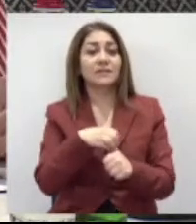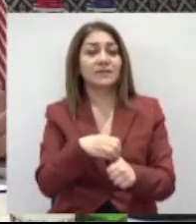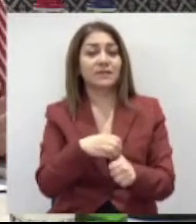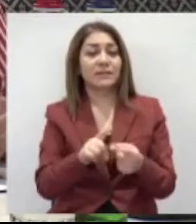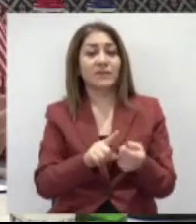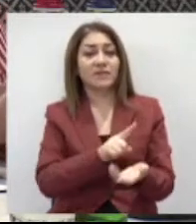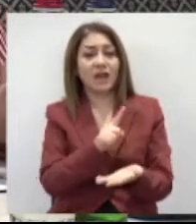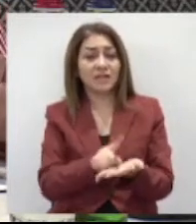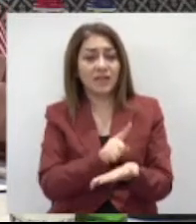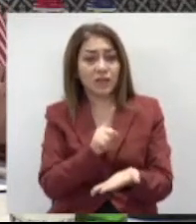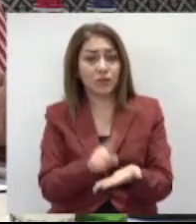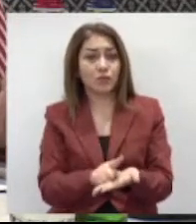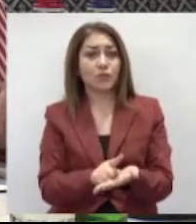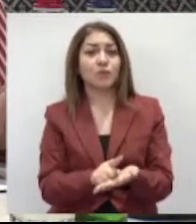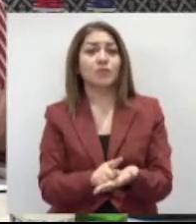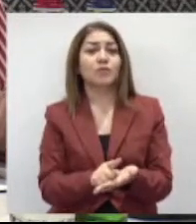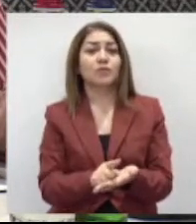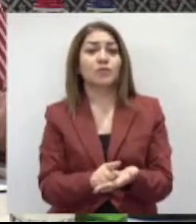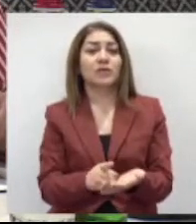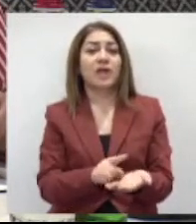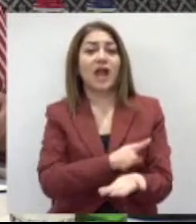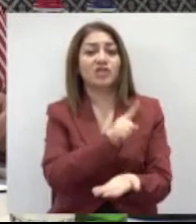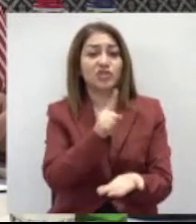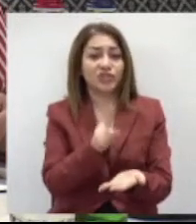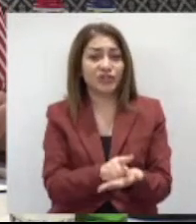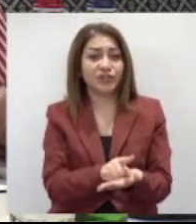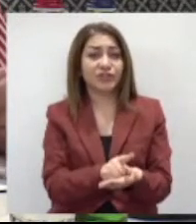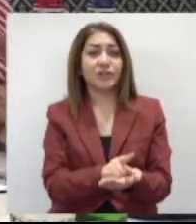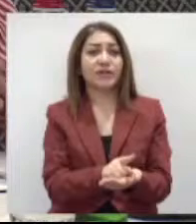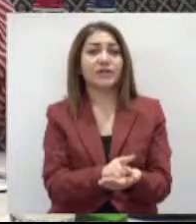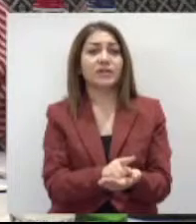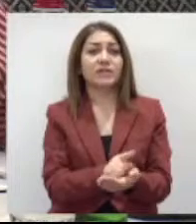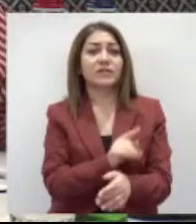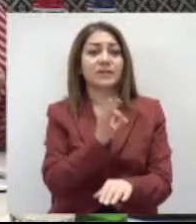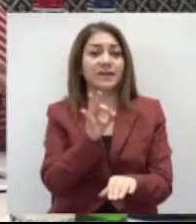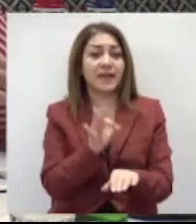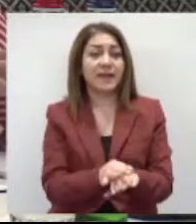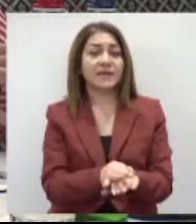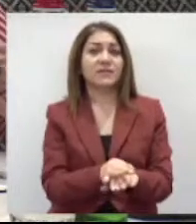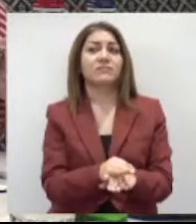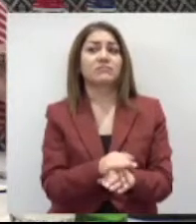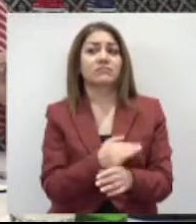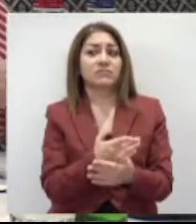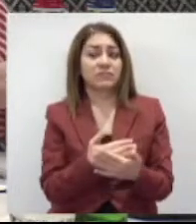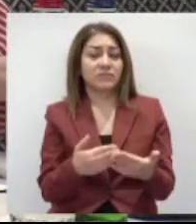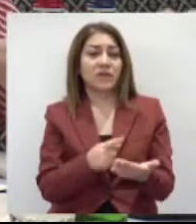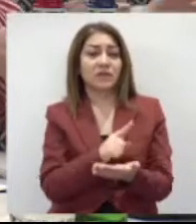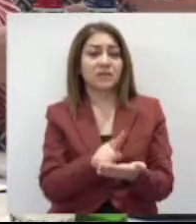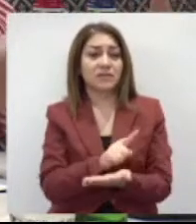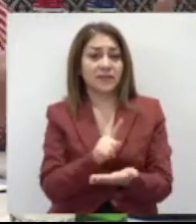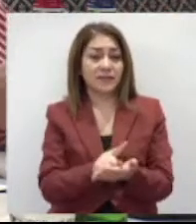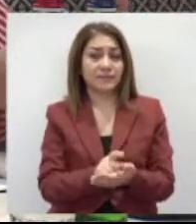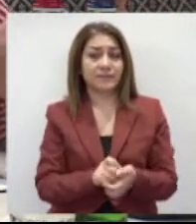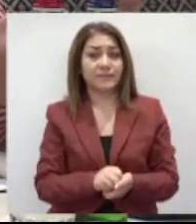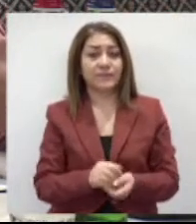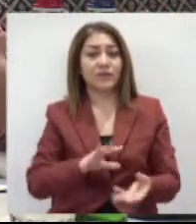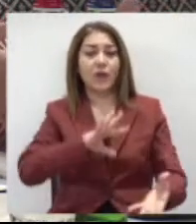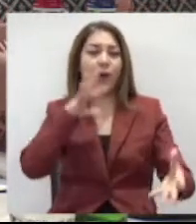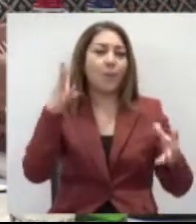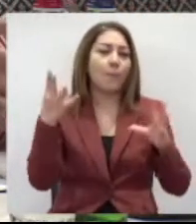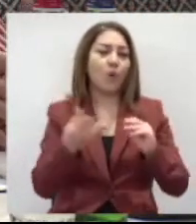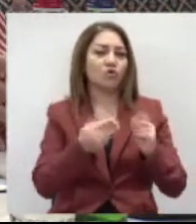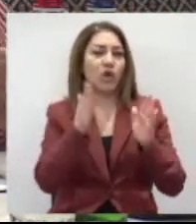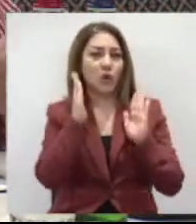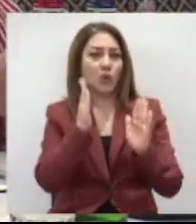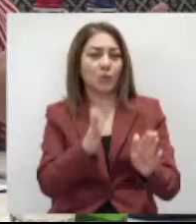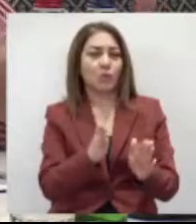հարցադրում, երաշխիքները, սահմանափակումների իրավաչափության հարցերը և այլն, այսինքն դարձյալ, հա, ինքը շատ ամբողջական